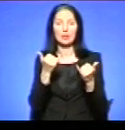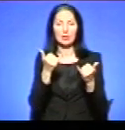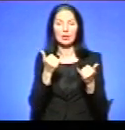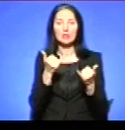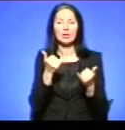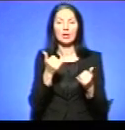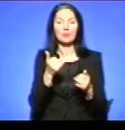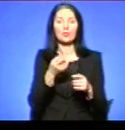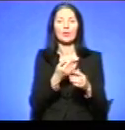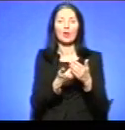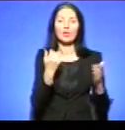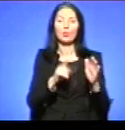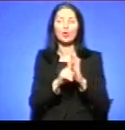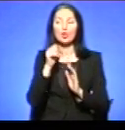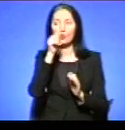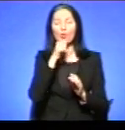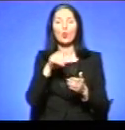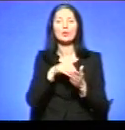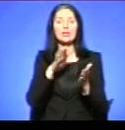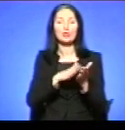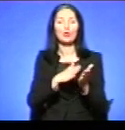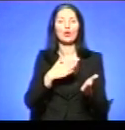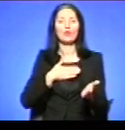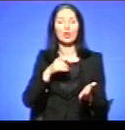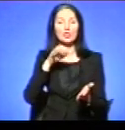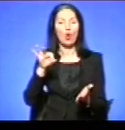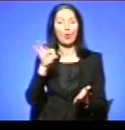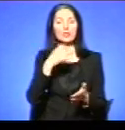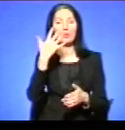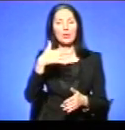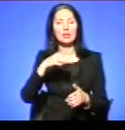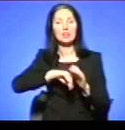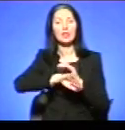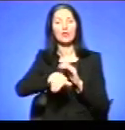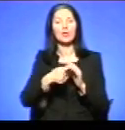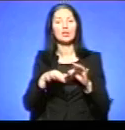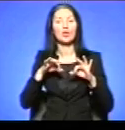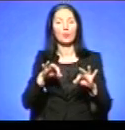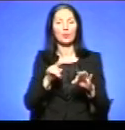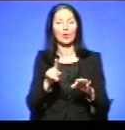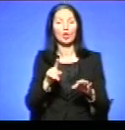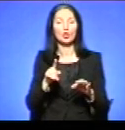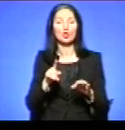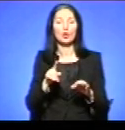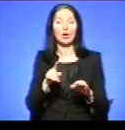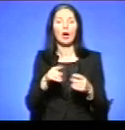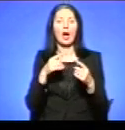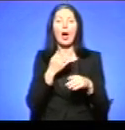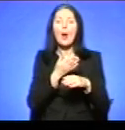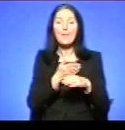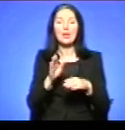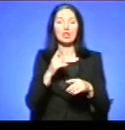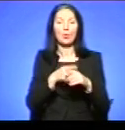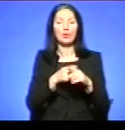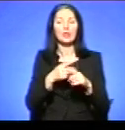від початку року зареєстровано в нашій області 50 викрадень автомобілів, що левова частка з них на